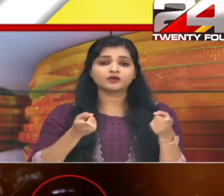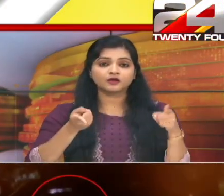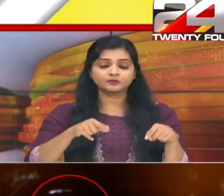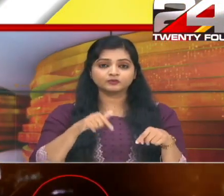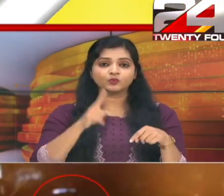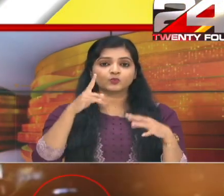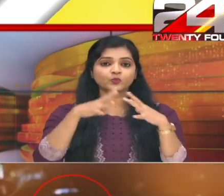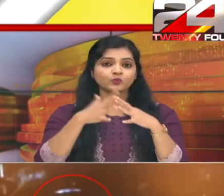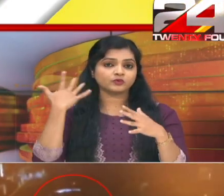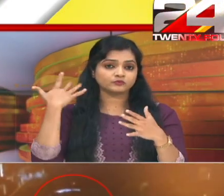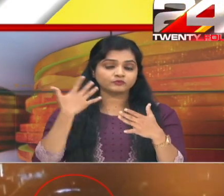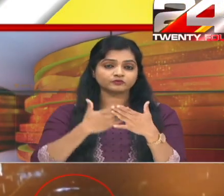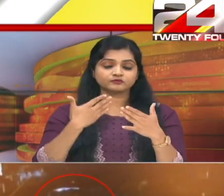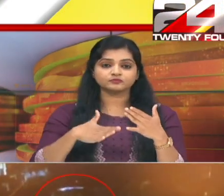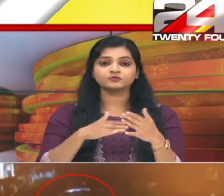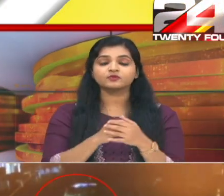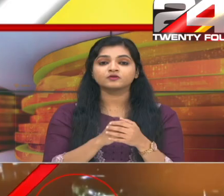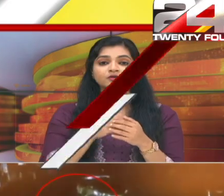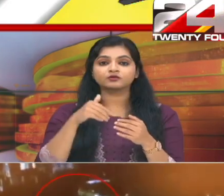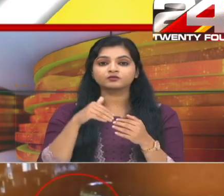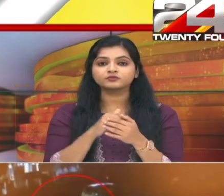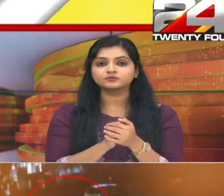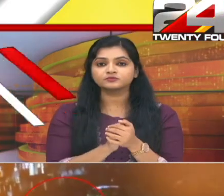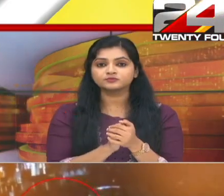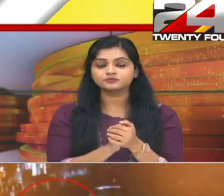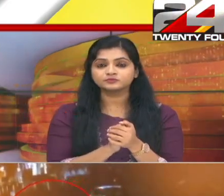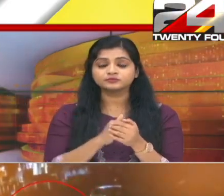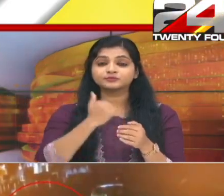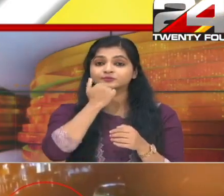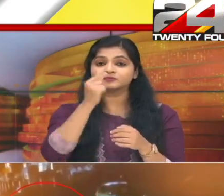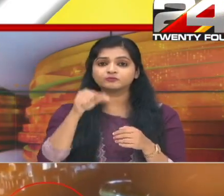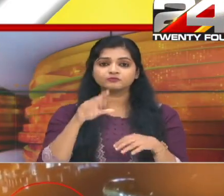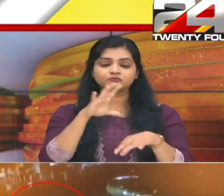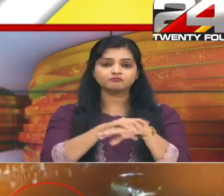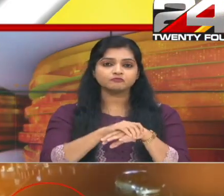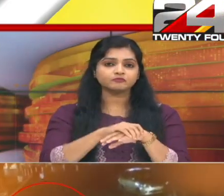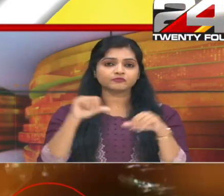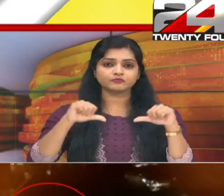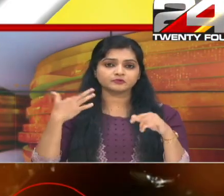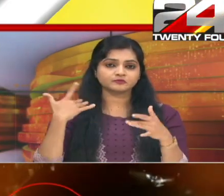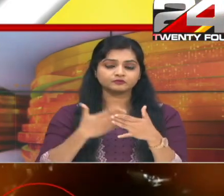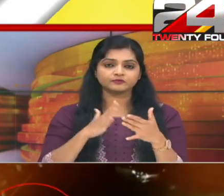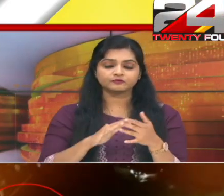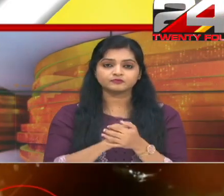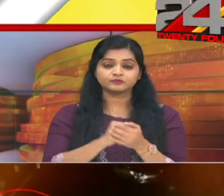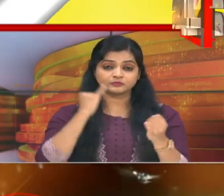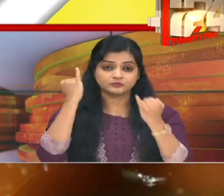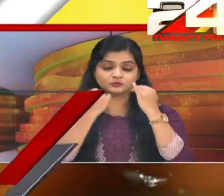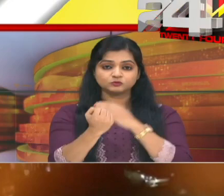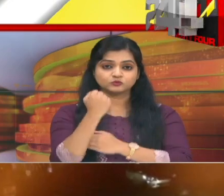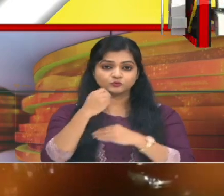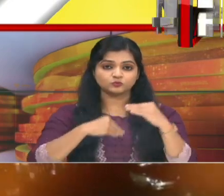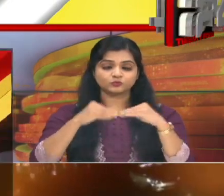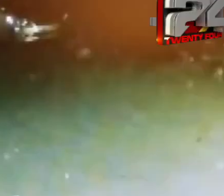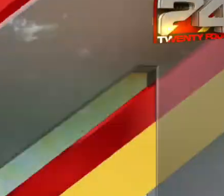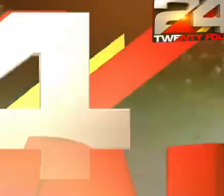ഒരാഴ്ച പിന്നിട്ടിട്ടും ഒരാഴ്ച ആവാറായിട്ടും പ്രതിയെ കണ്ടെത്താനാകാത്ത ഒരു സാഹചര്യം ഉണ്ടായിരുന്നു. എന്തായാലും ഈ അന്വേഷണം ഊർജിതമാക്കി